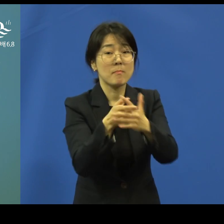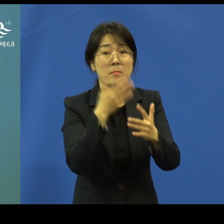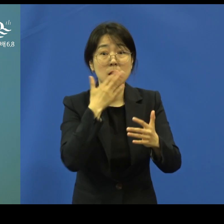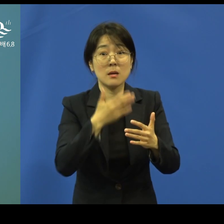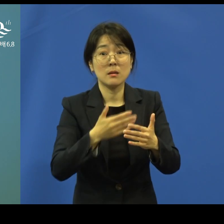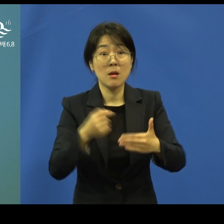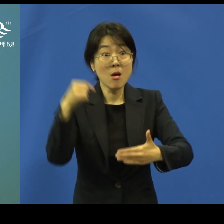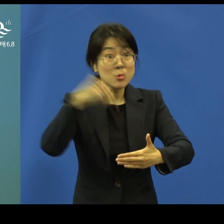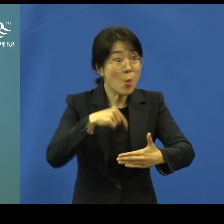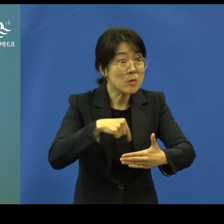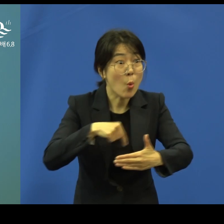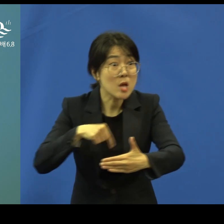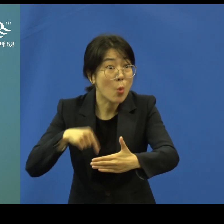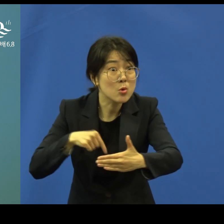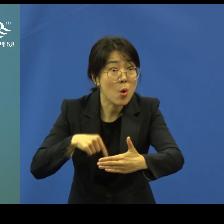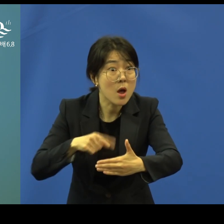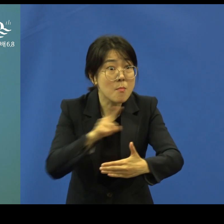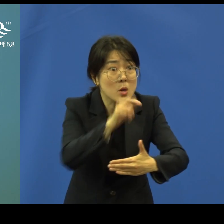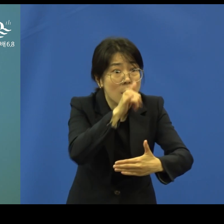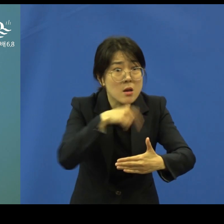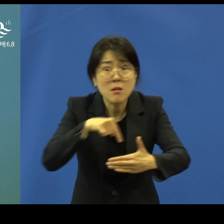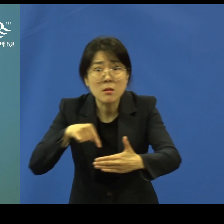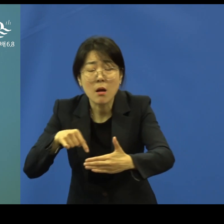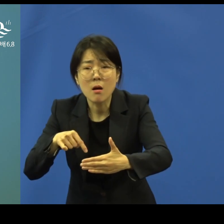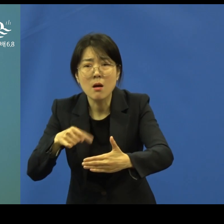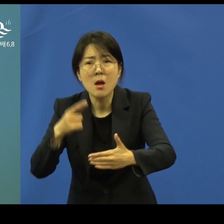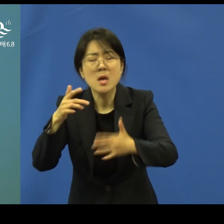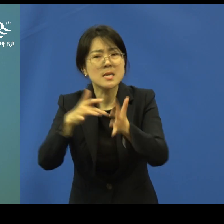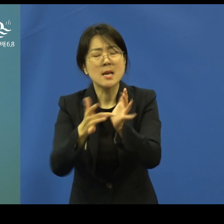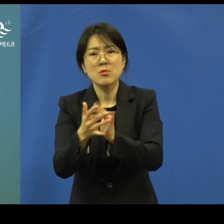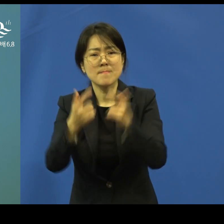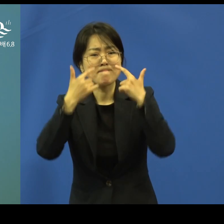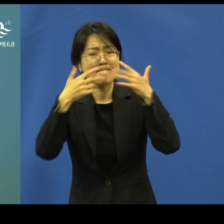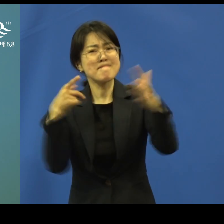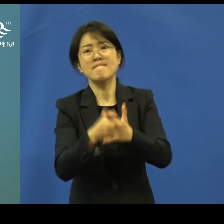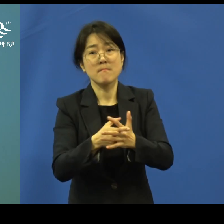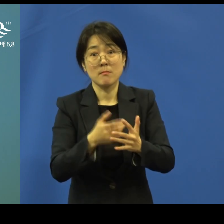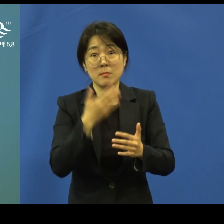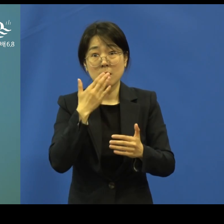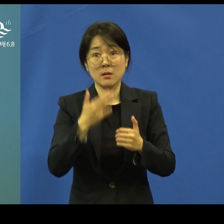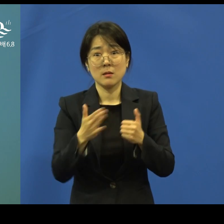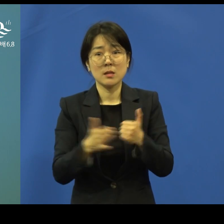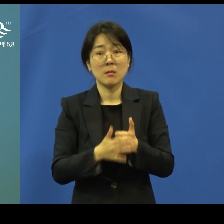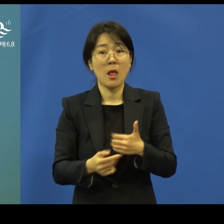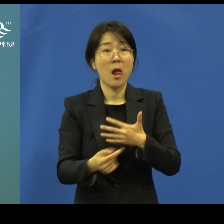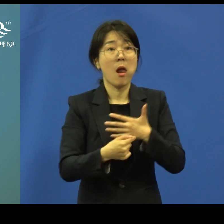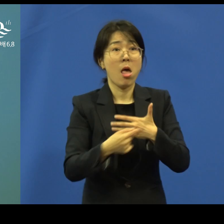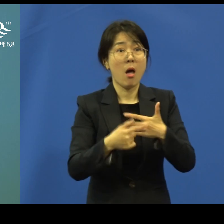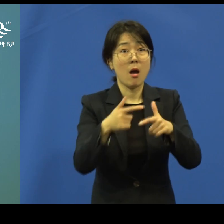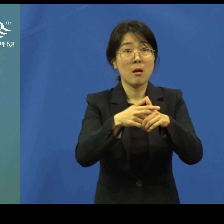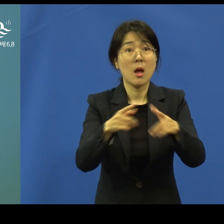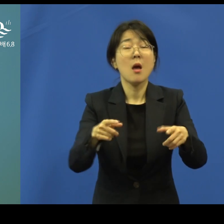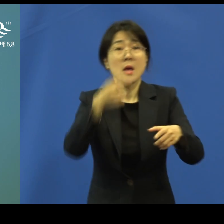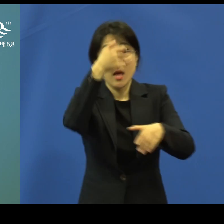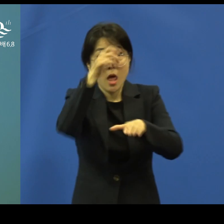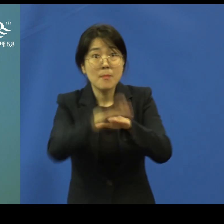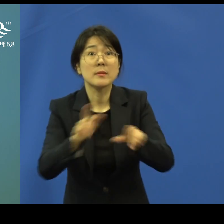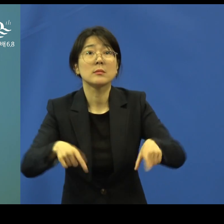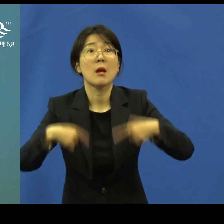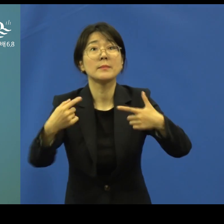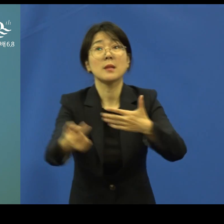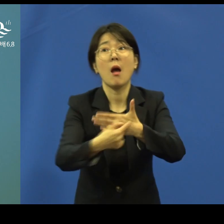없어요. 정기적으로 교회 출석하고 뭐 기독교의 문화에 너무너무 익숙해져 있는 거죠. 잘하고 있다고 믿는